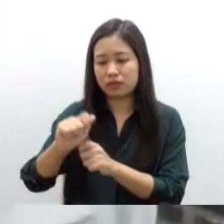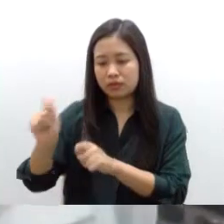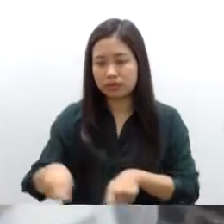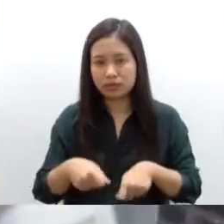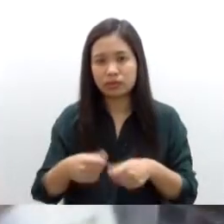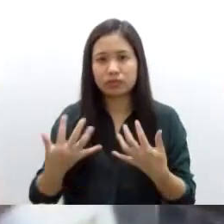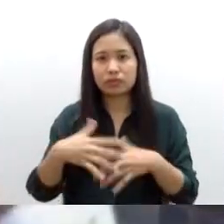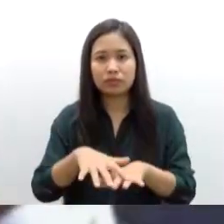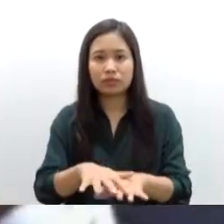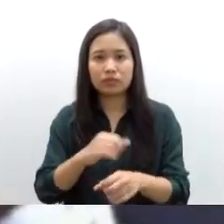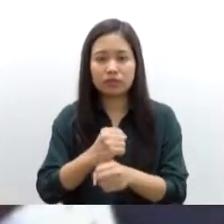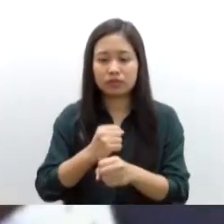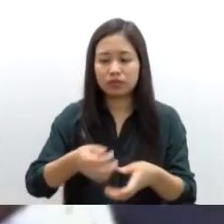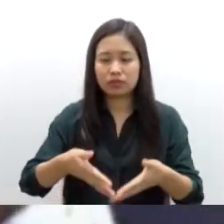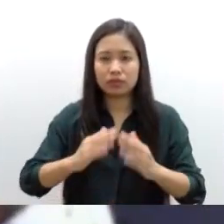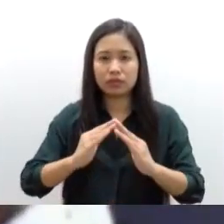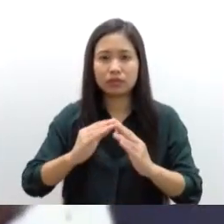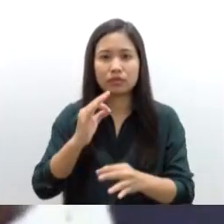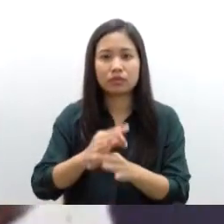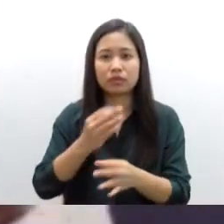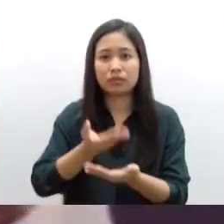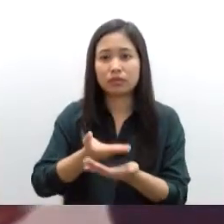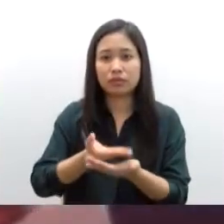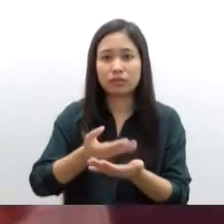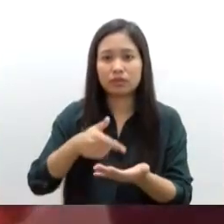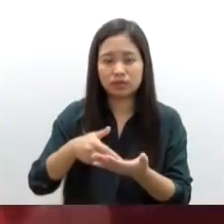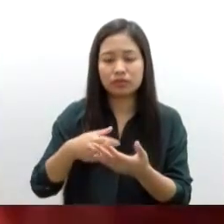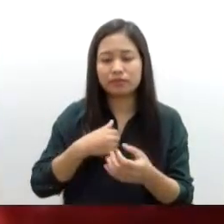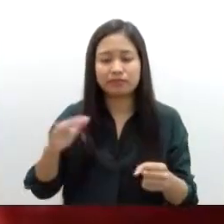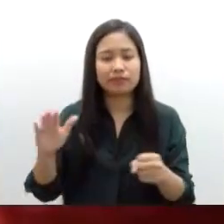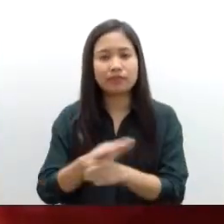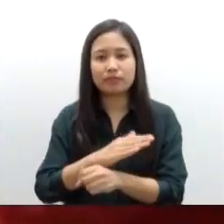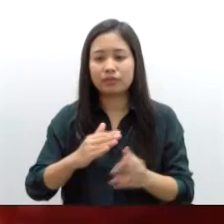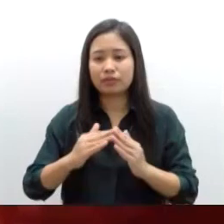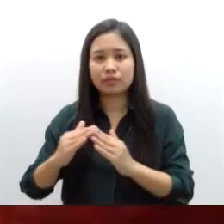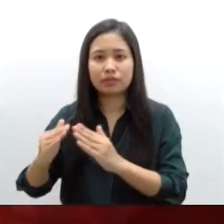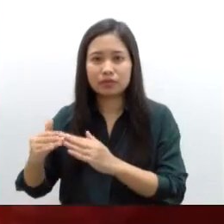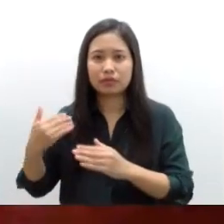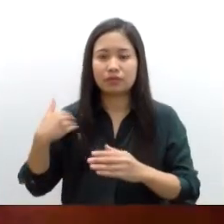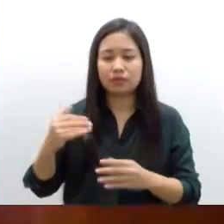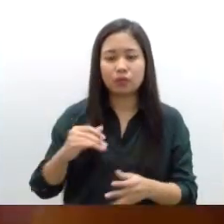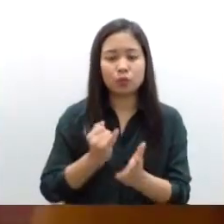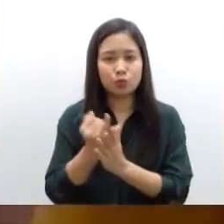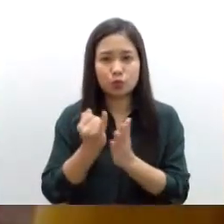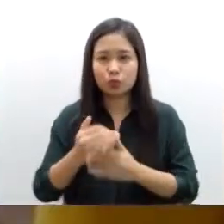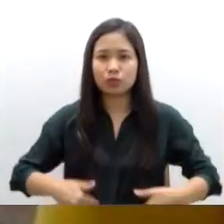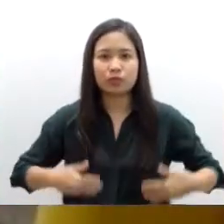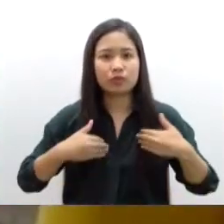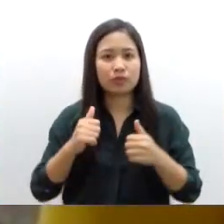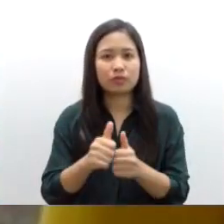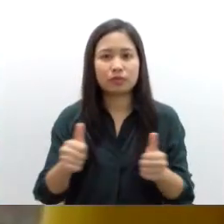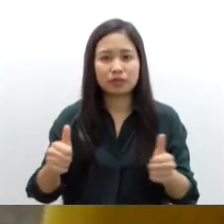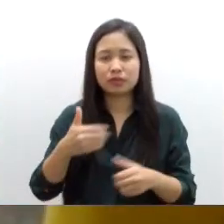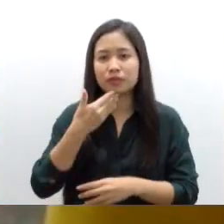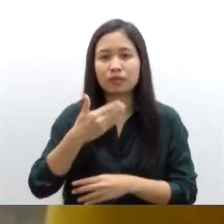กันจัดตั้งเป็นหมู่บ้านสหกรณ์ที่เต็มไปด้วยความอุดมสมบูรณ์ถูกสุขอนามัยส่วนสมาชิกในสหกรณ์เต็ม